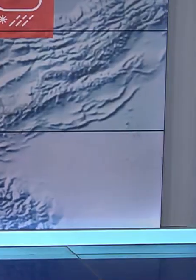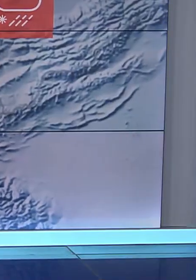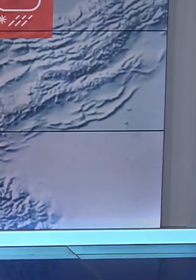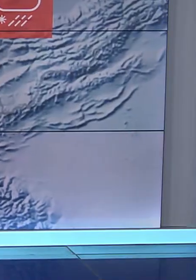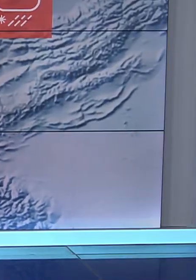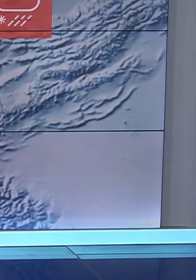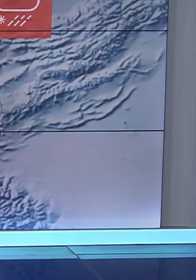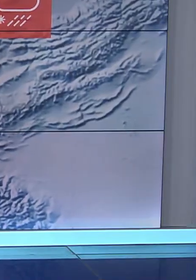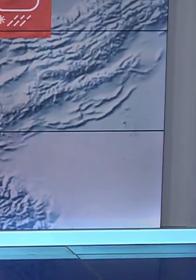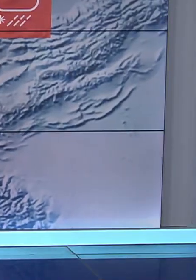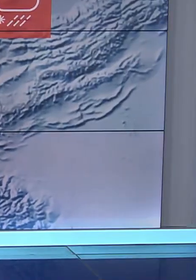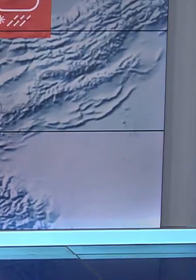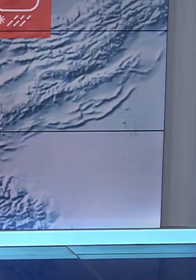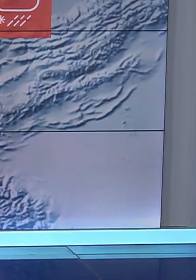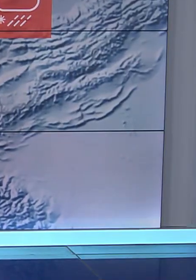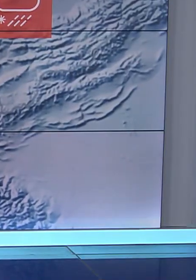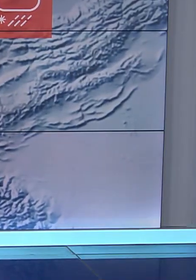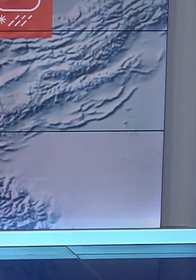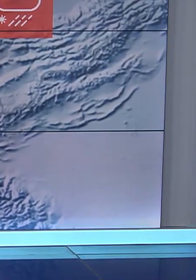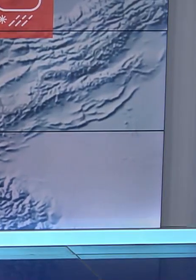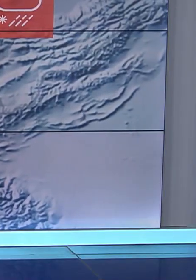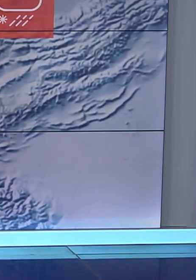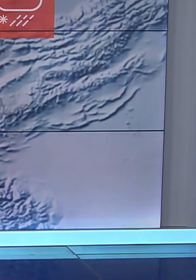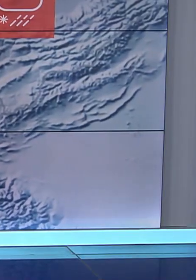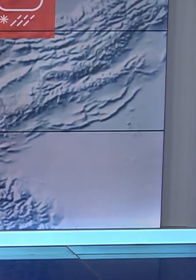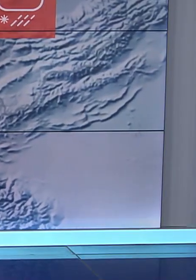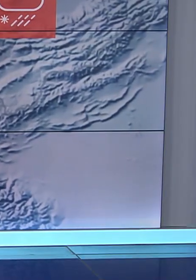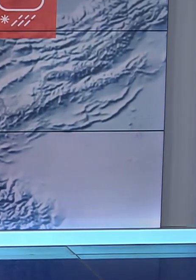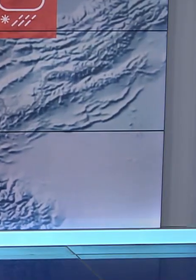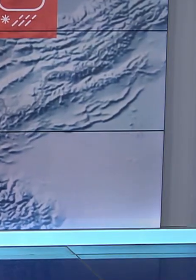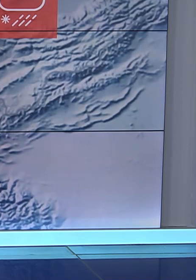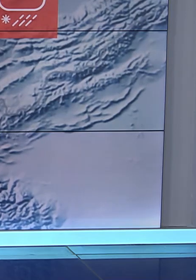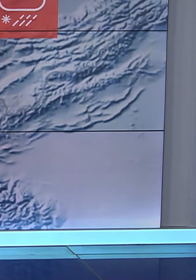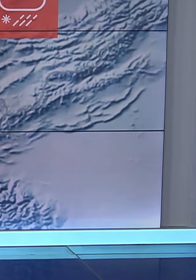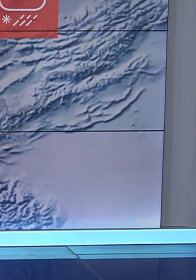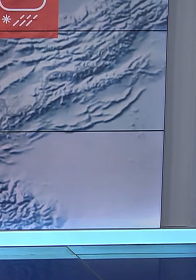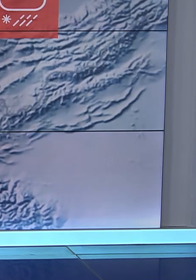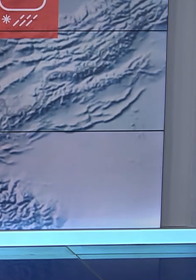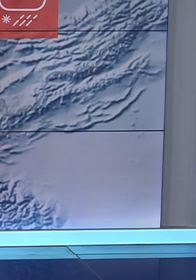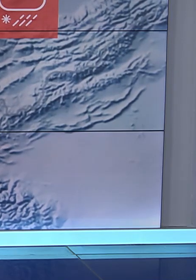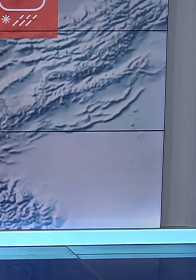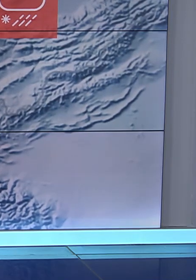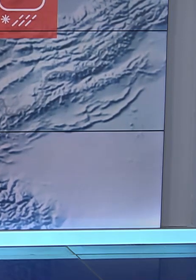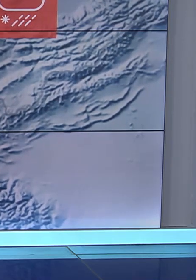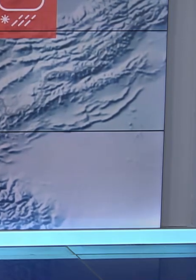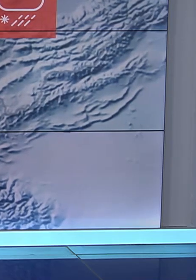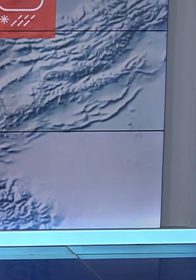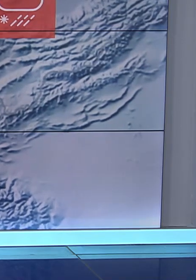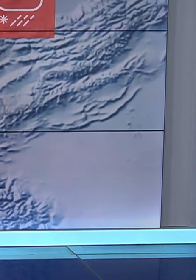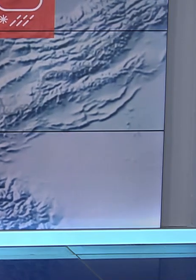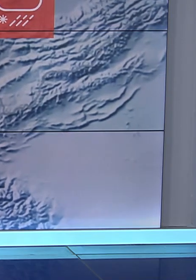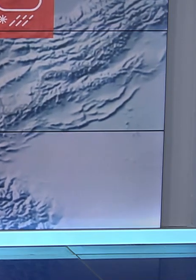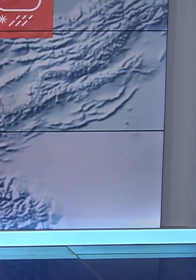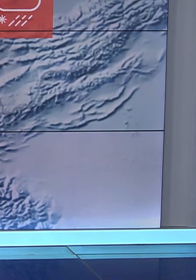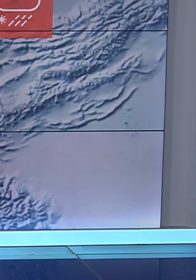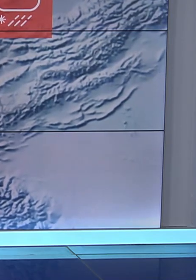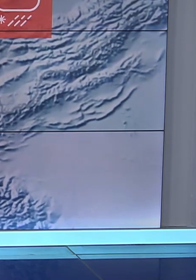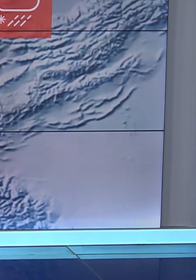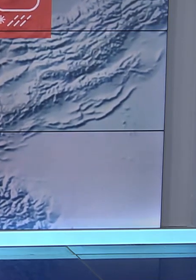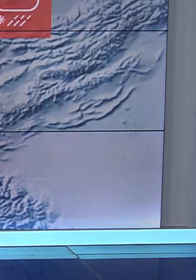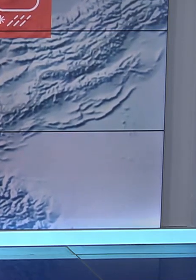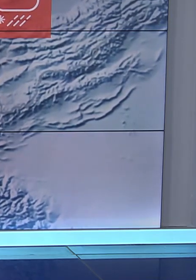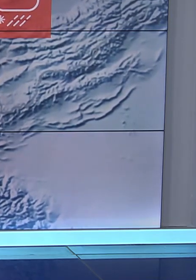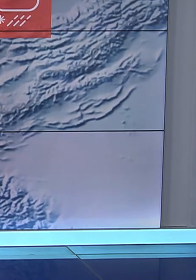келетін болсақ, Шымкент пен Алматыда да қар аралас жаңбыр жауып ықтимал. Шымкентте күндіз 4, түнде 1 градус жылы. Алматыда термометр бағаны күндіз плюс